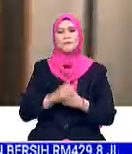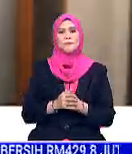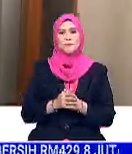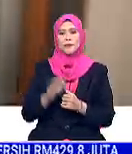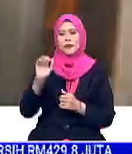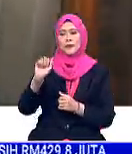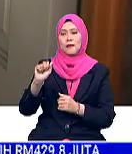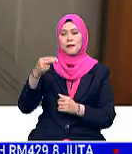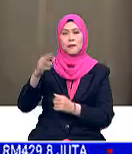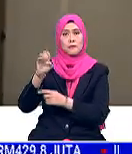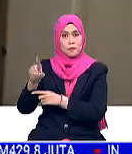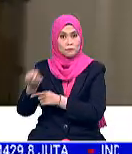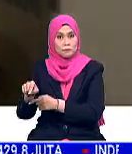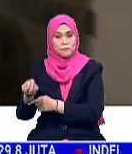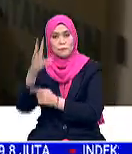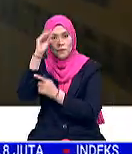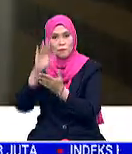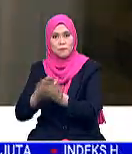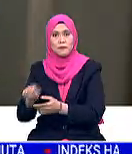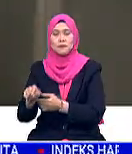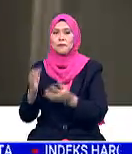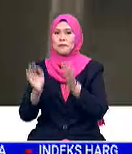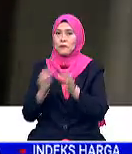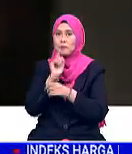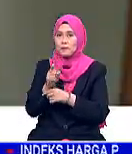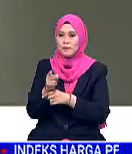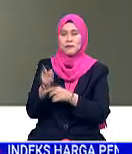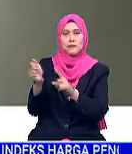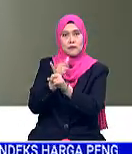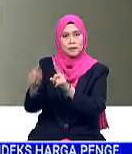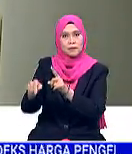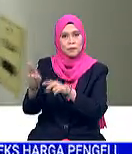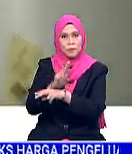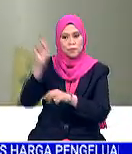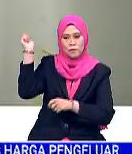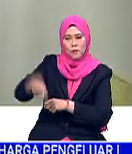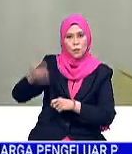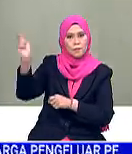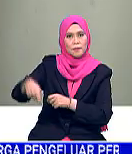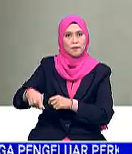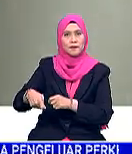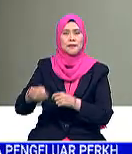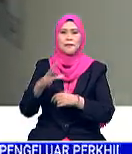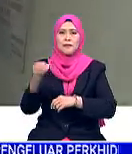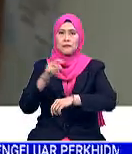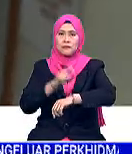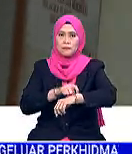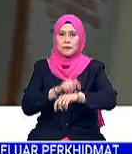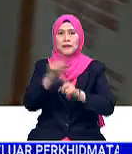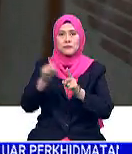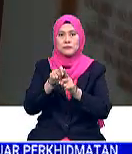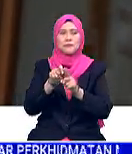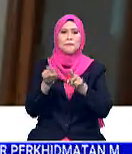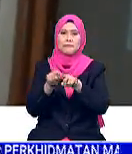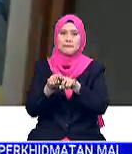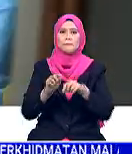Muhammadiyah hop di dakwah tidak segaja menyebabkan ketidaksetaraan ke atas banget sedikit menggunakan rotan pada empat bakso dan tahu yang sabar